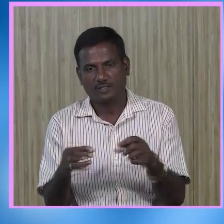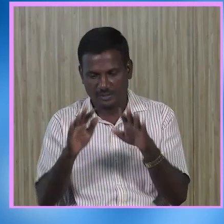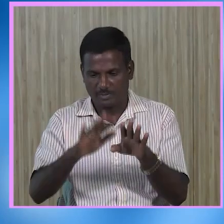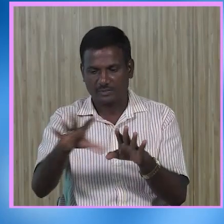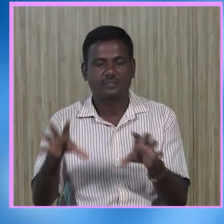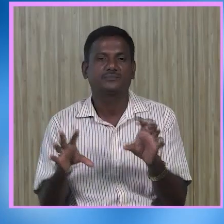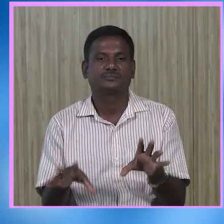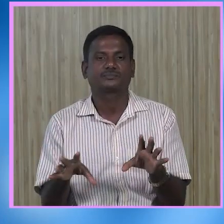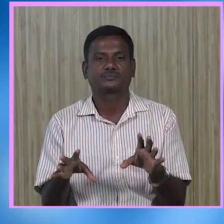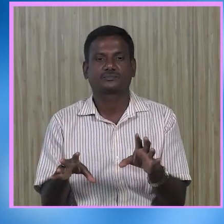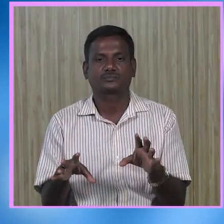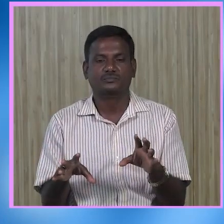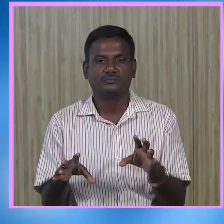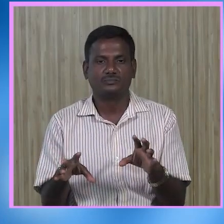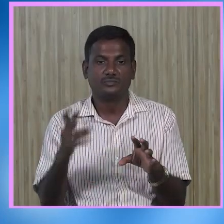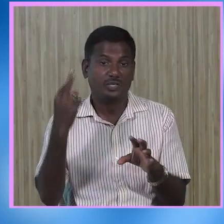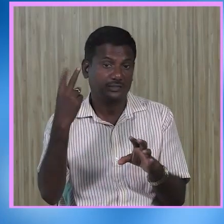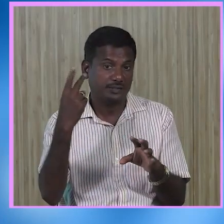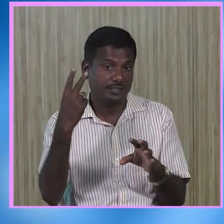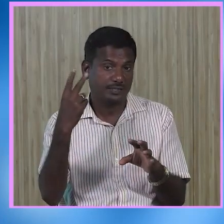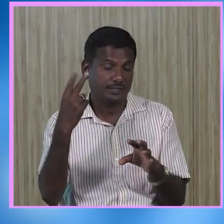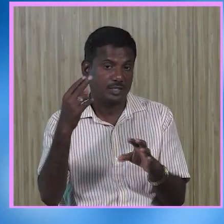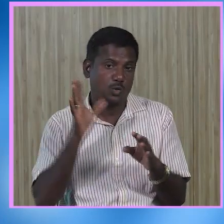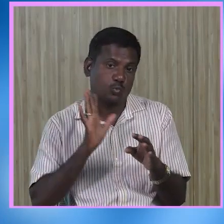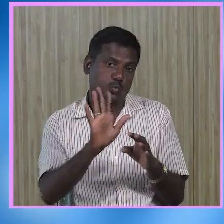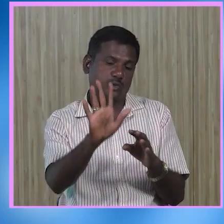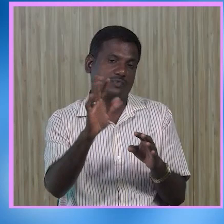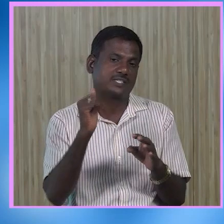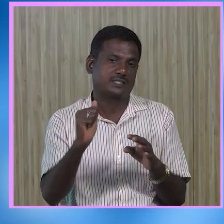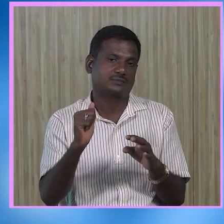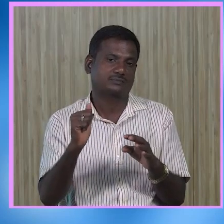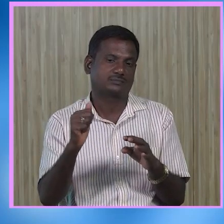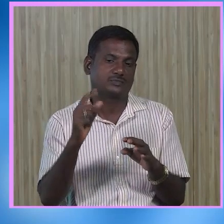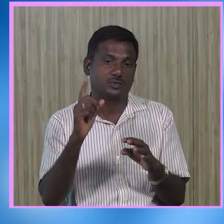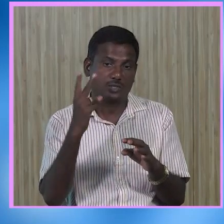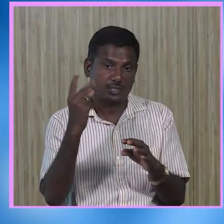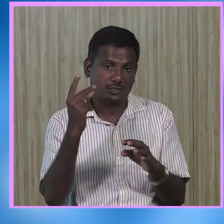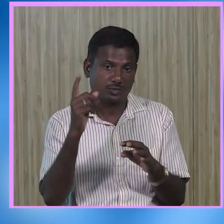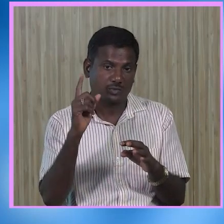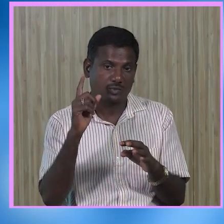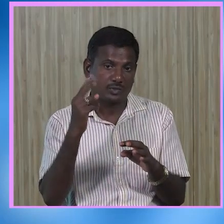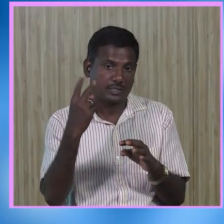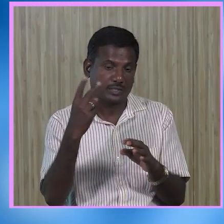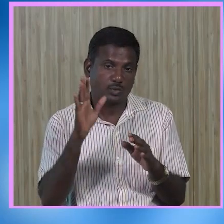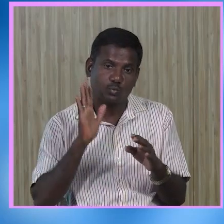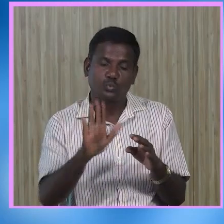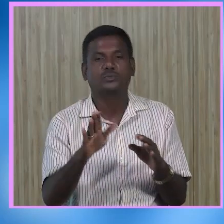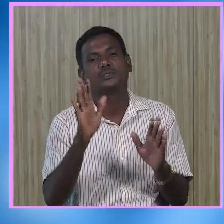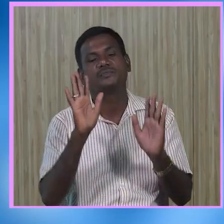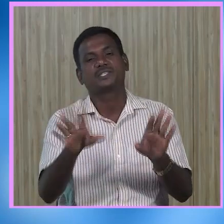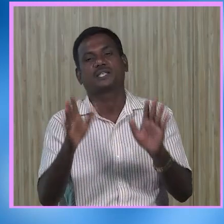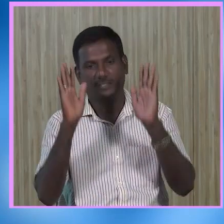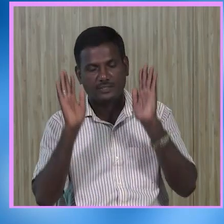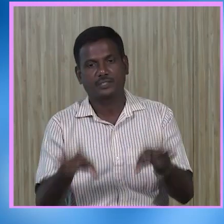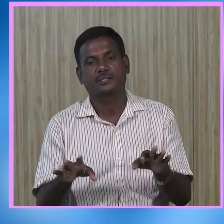பகுதியில் இருக்கும். இது இரண்டு விதமான உந்து விசை அமைப்புகள் உள்ளன. இதில் இரண்டு விதமான